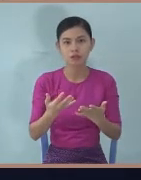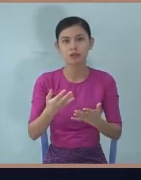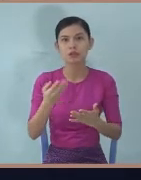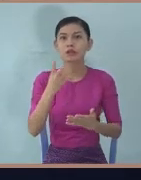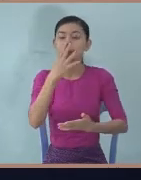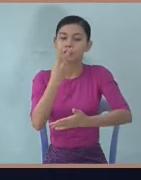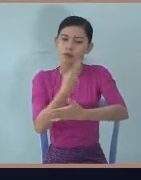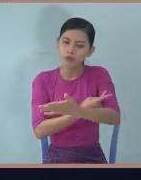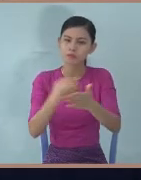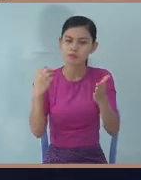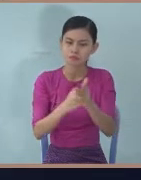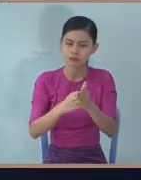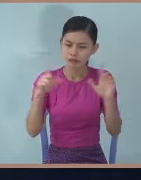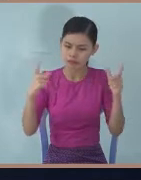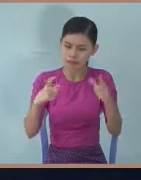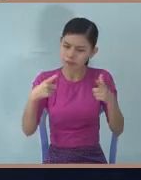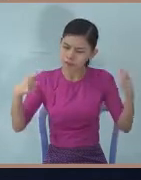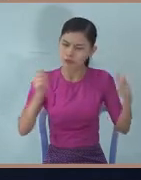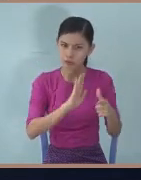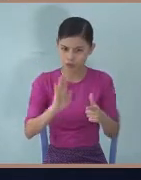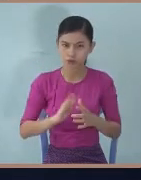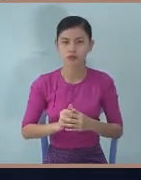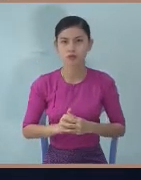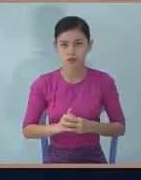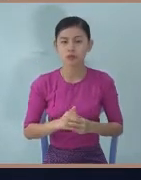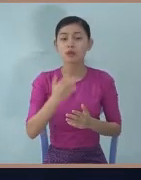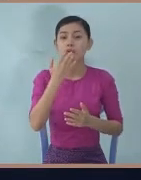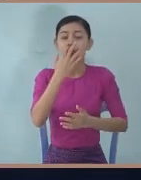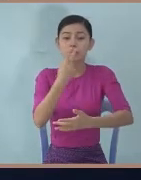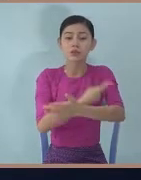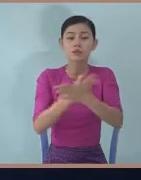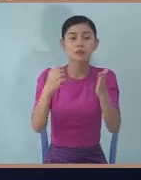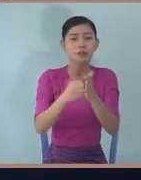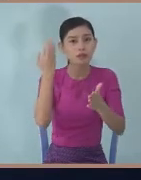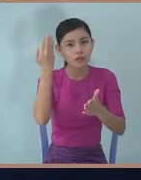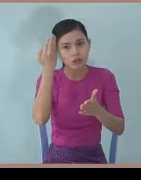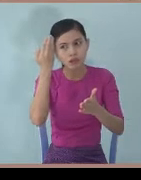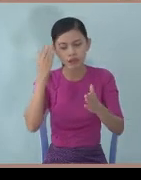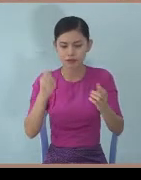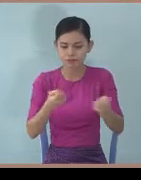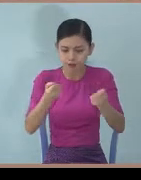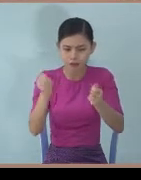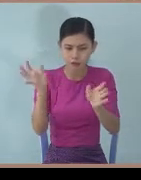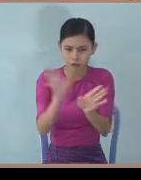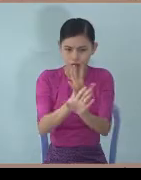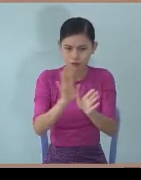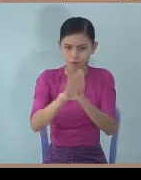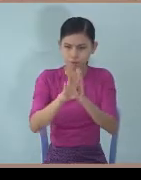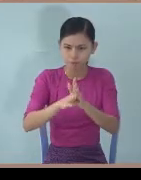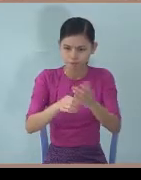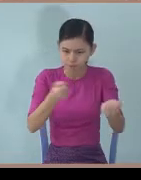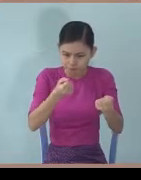မွေးဆေးဝါးပြဿနာကတေရန်ဘောအတီတီရောက်ကြပြန်မယ်ဆိုတော့အာကောင်းလဲအတင်း